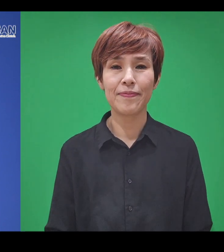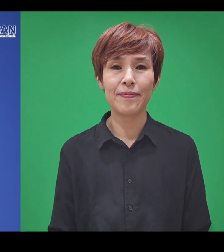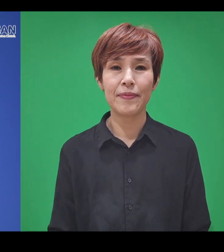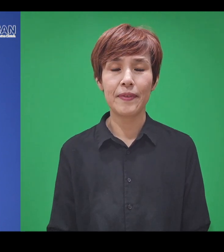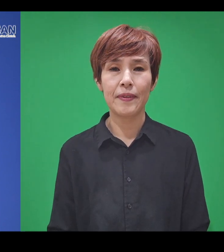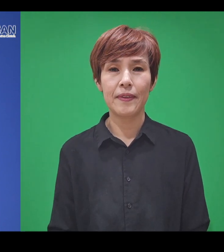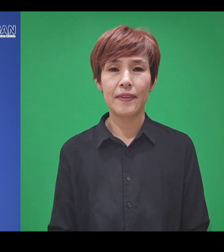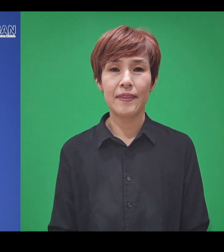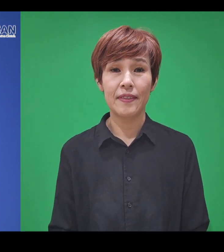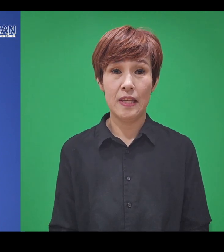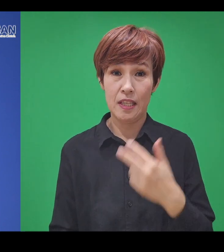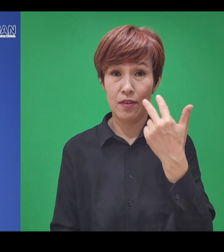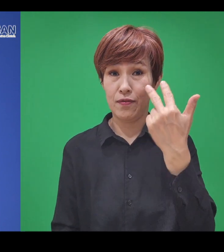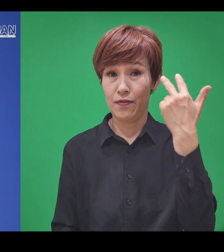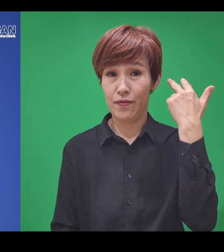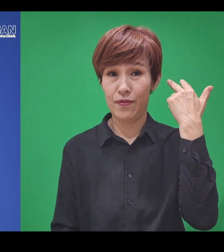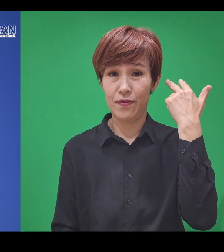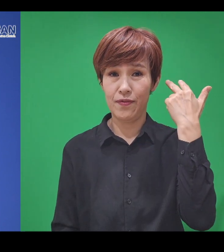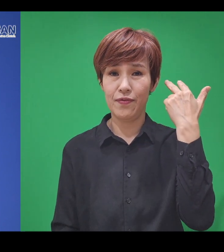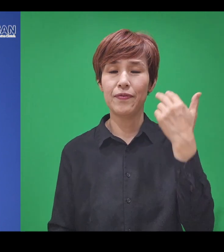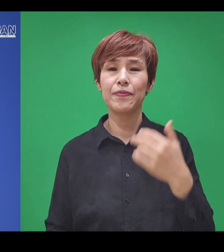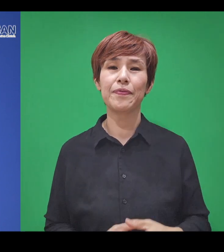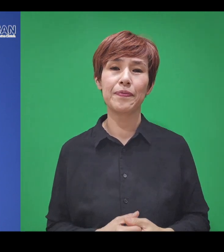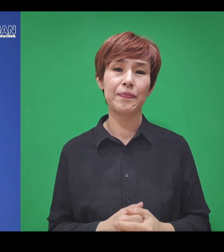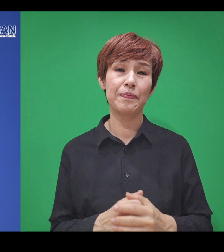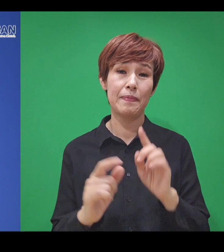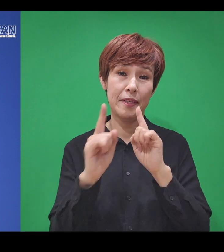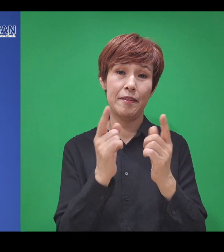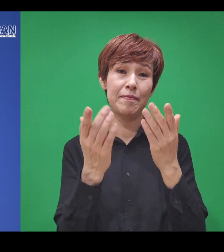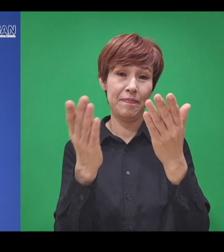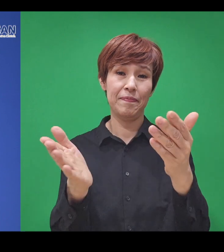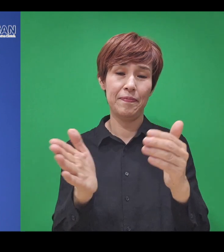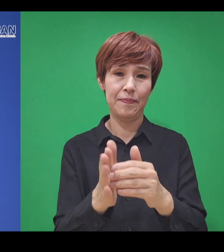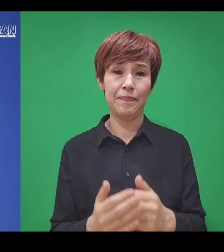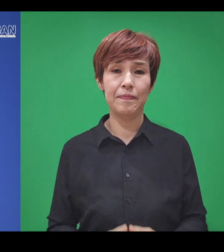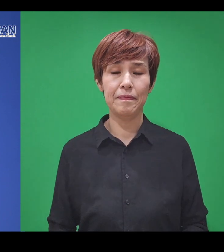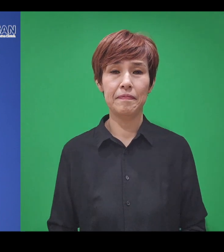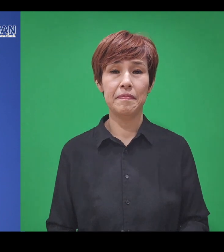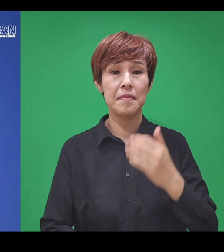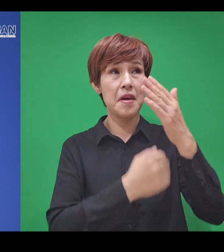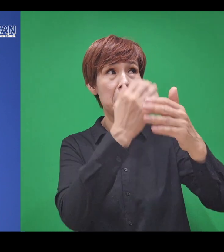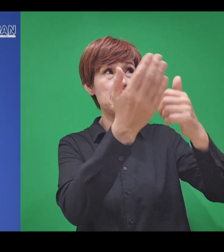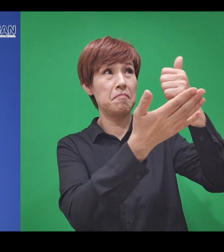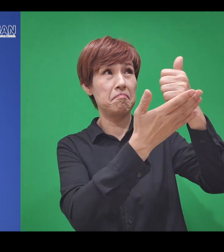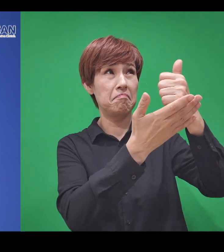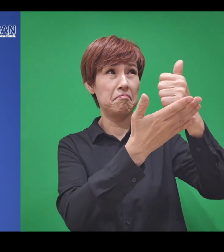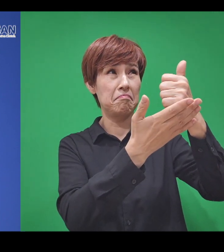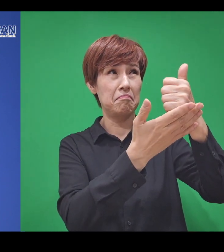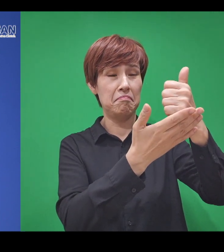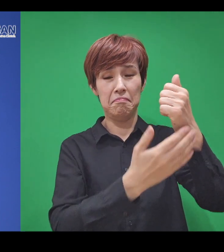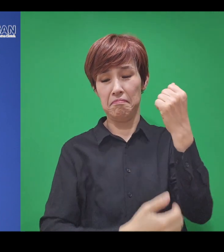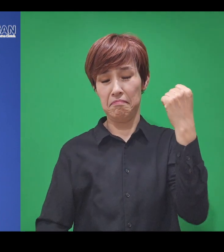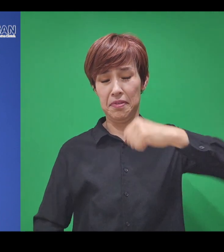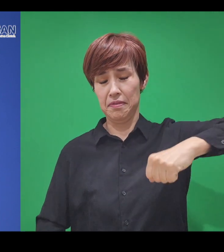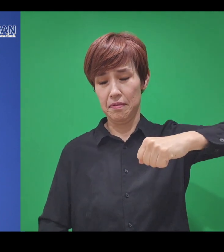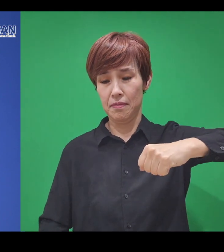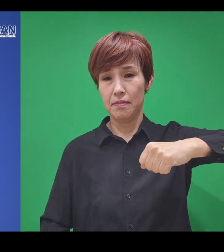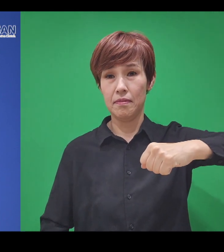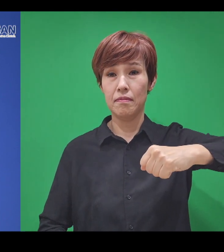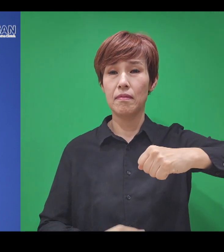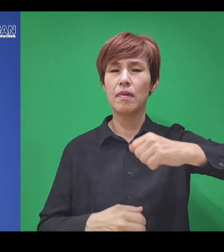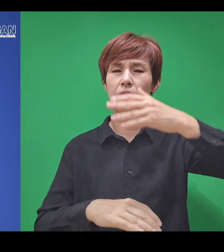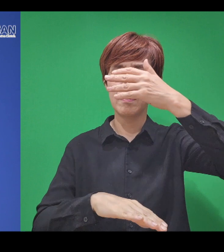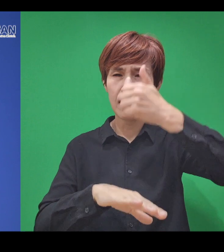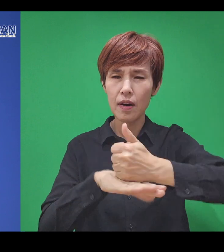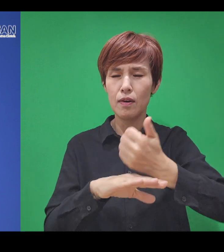저는 지난주에 앞선 말씀을 가지고 말씀을 따르지 않다가 끝내 인생을 후회로 마치는